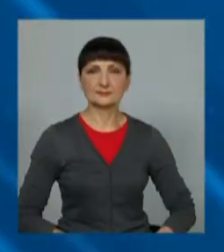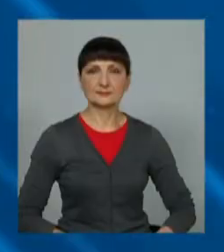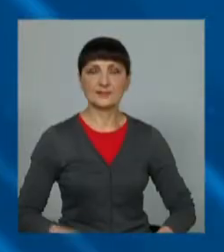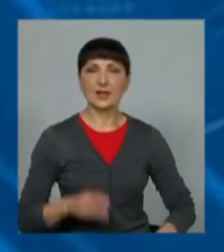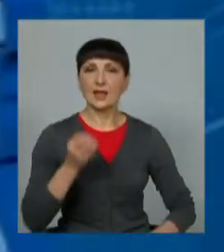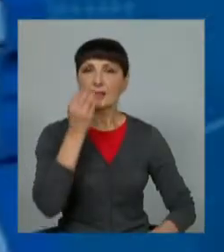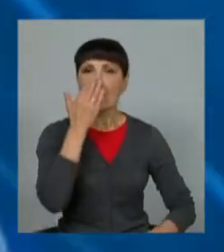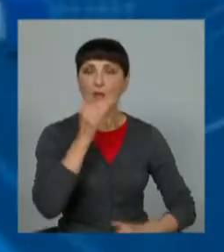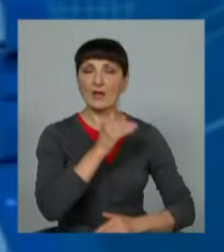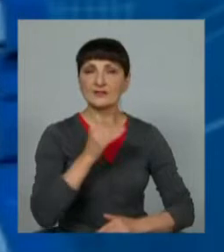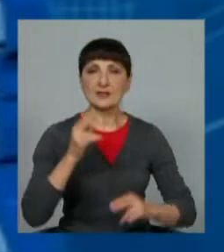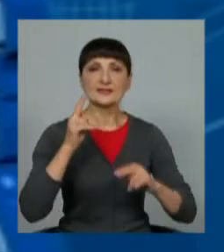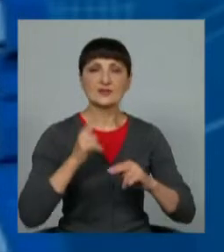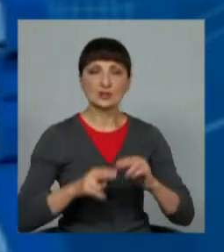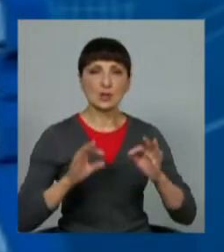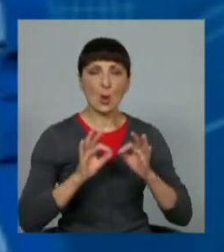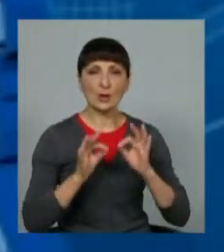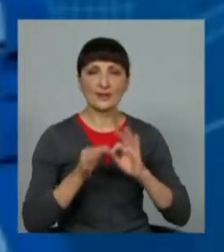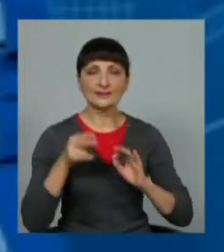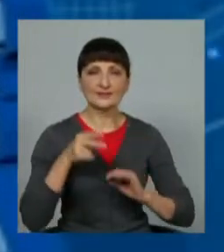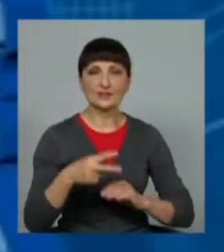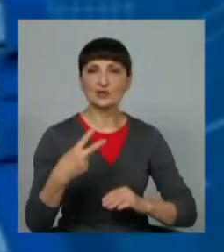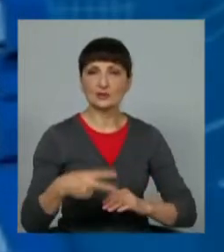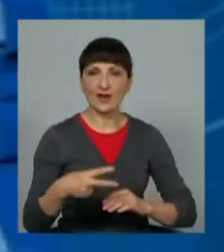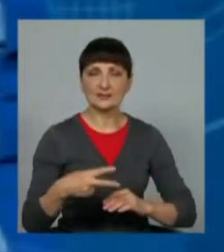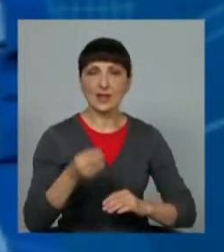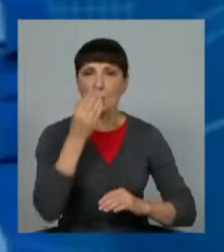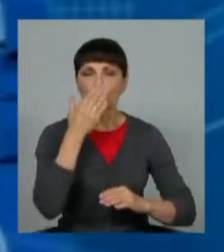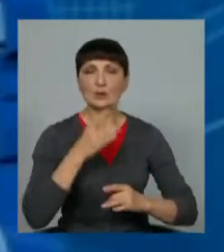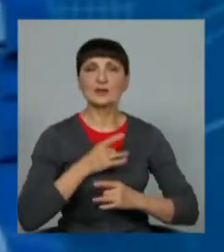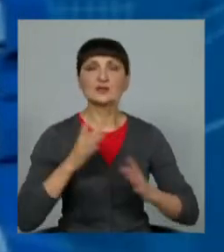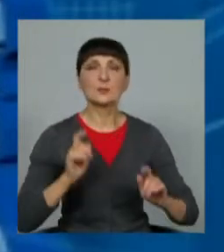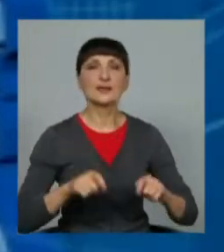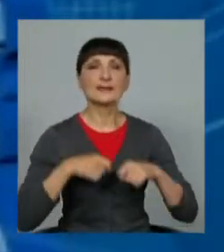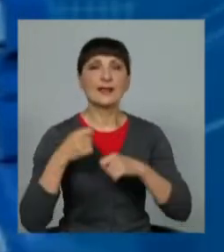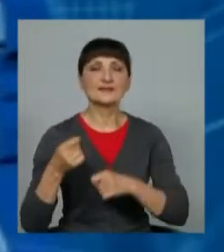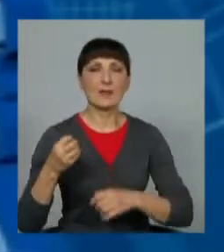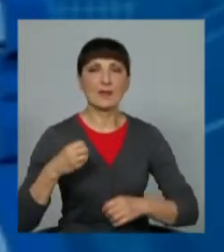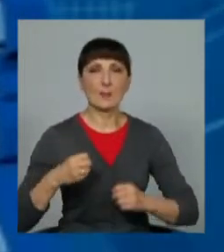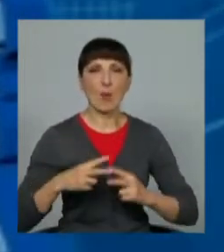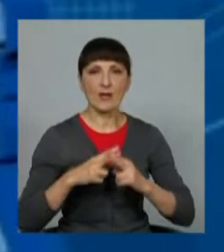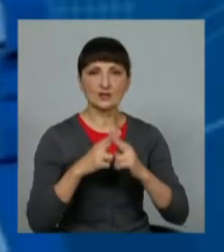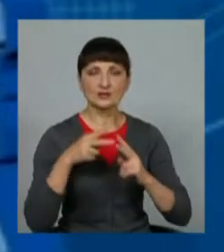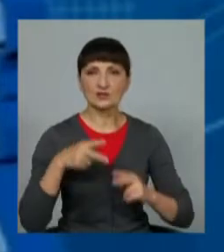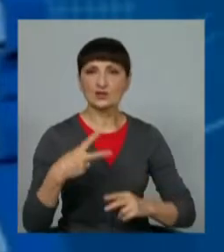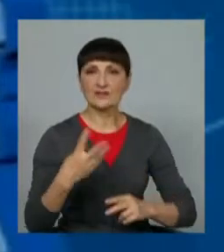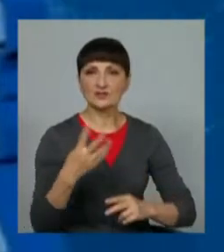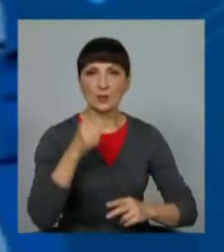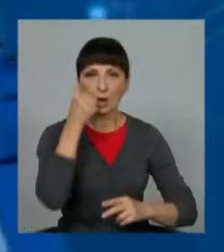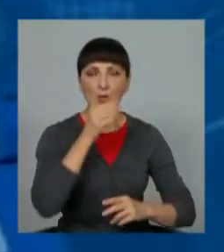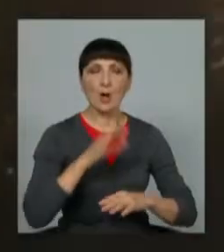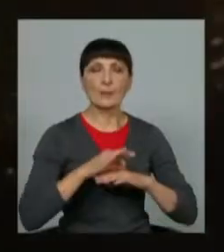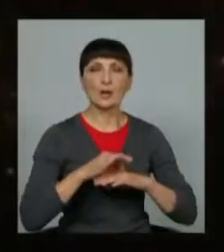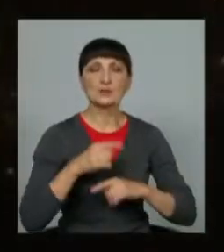В Японии официально завершилась Олимпиада 2020. Токио торжественно передал эстафету Парижу, где в 2024 году